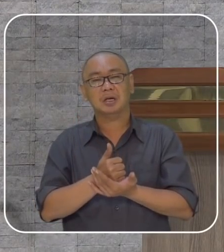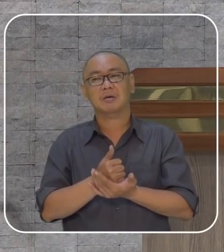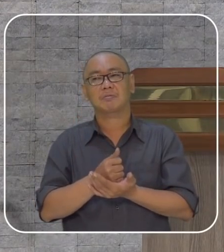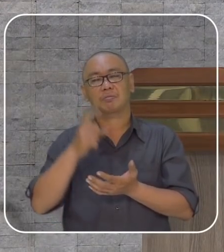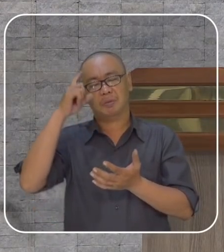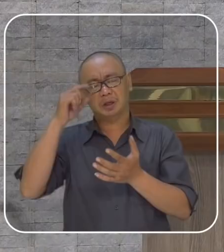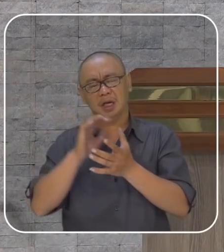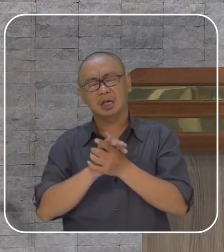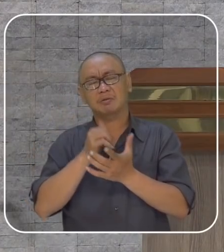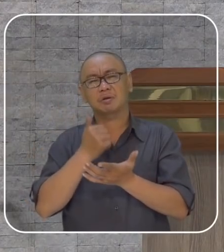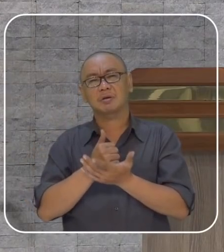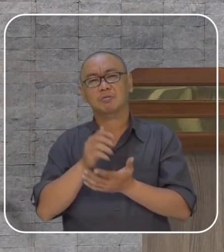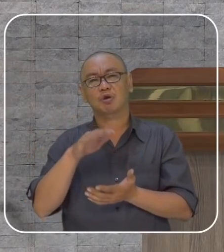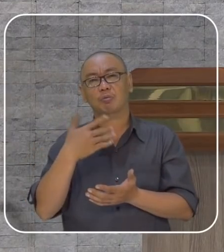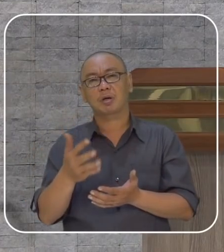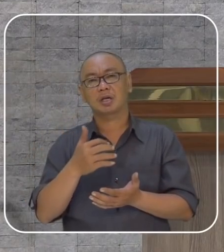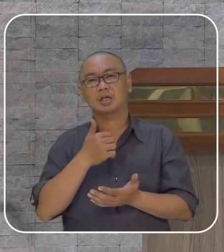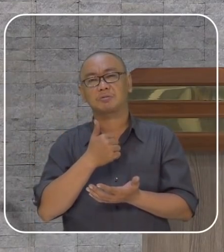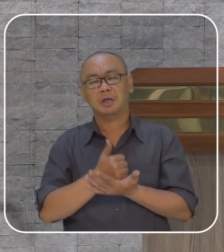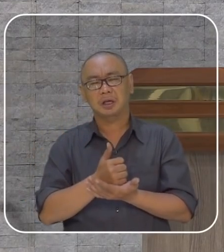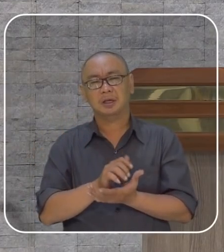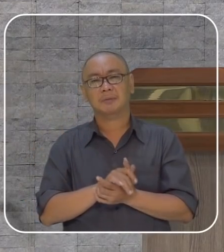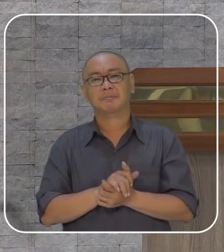sebenarnya, pengorbanan yang sebenarnya,